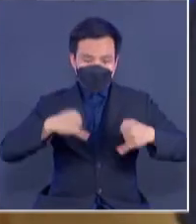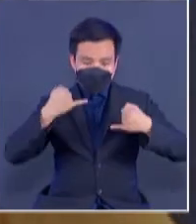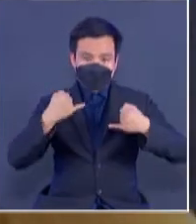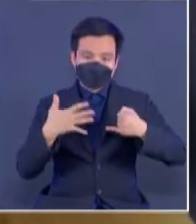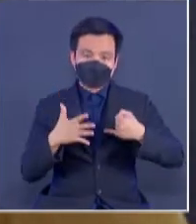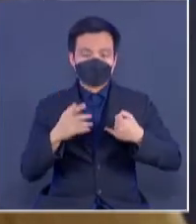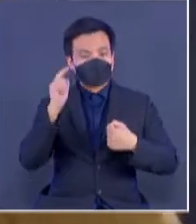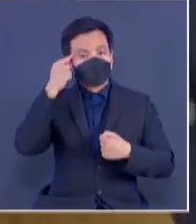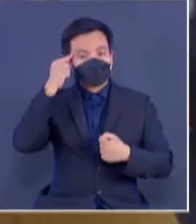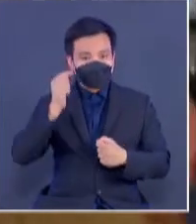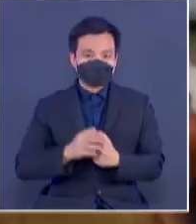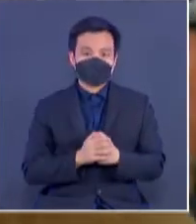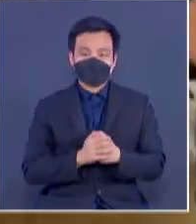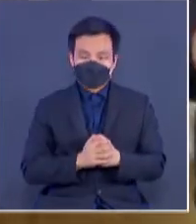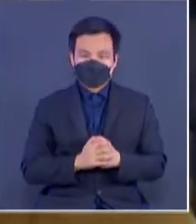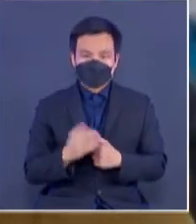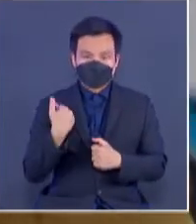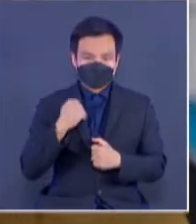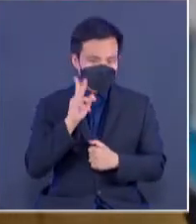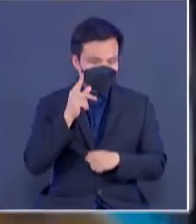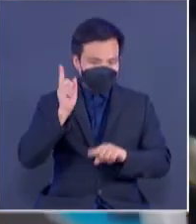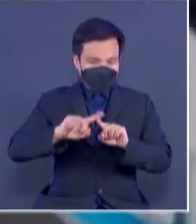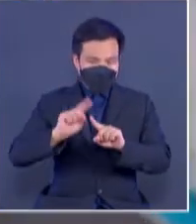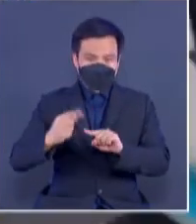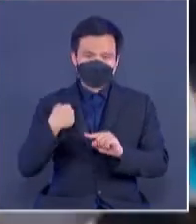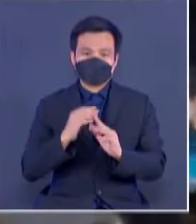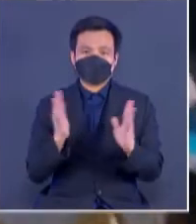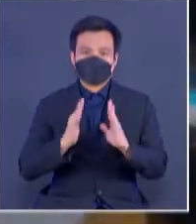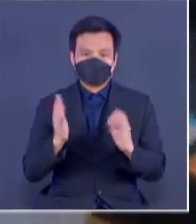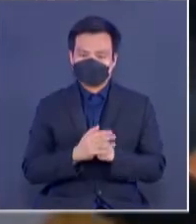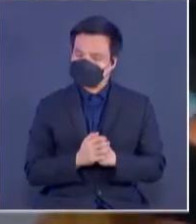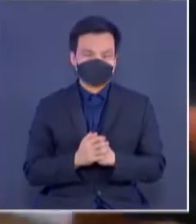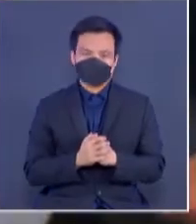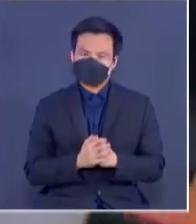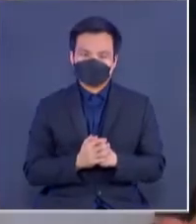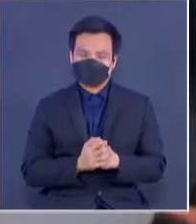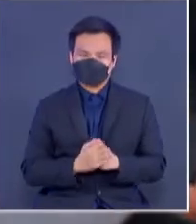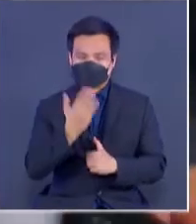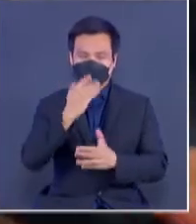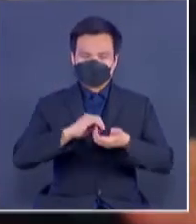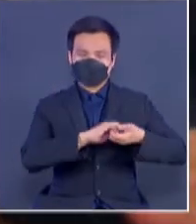าพย์พลังประชารัฐแล้วนะเพราะว่ามีประเด็นมาต่อเนื่องเลยครับ เดี๋ยวคุณครูตีเลยนะเด็กในห้องไม่สามัคคีกัน